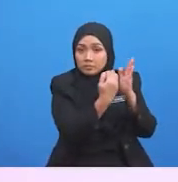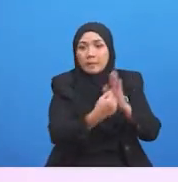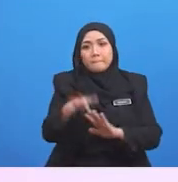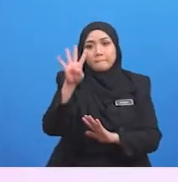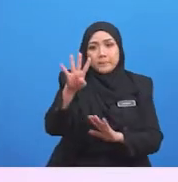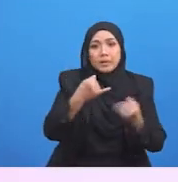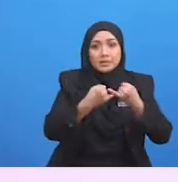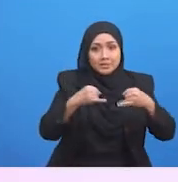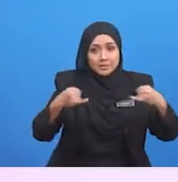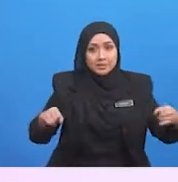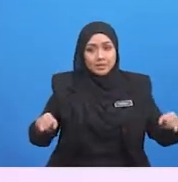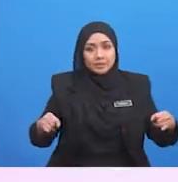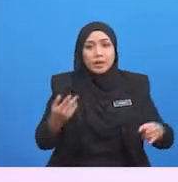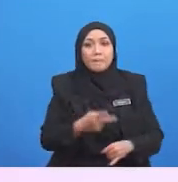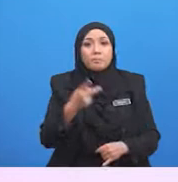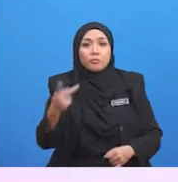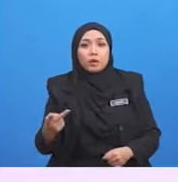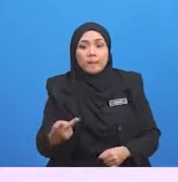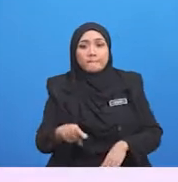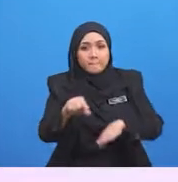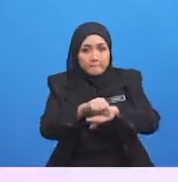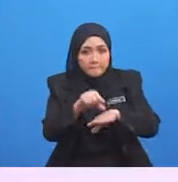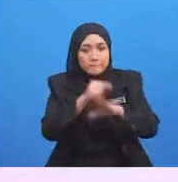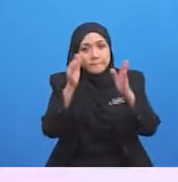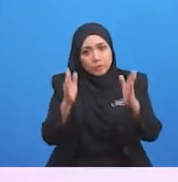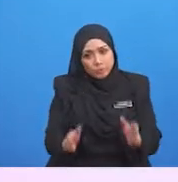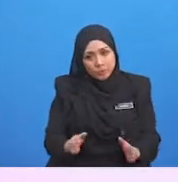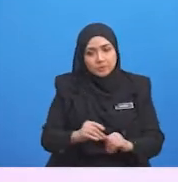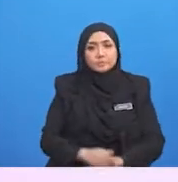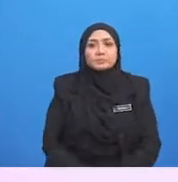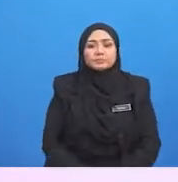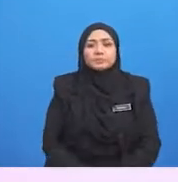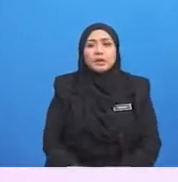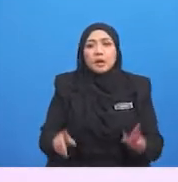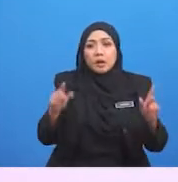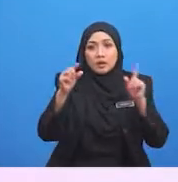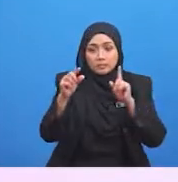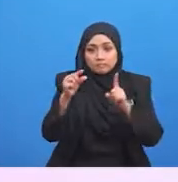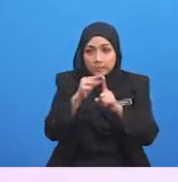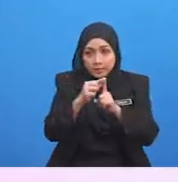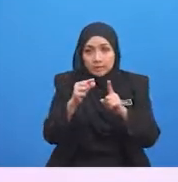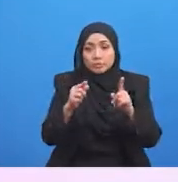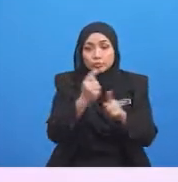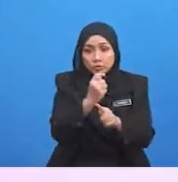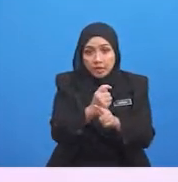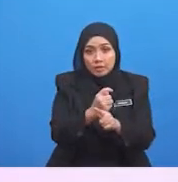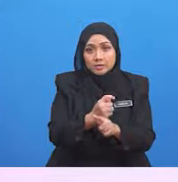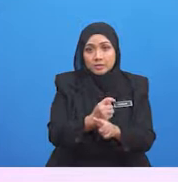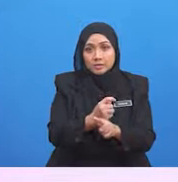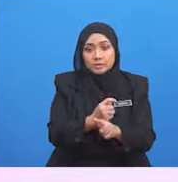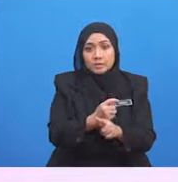4 jenis produk pengguna. Jadi, kata tugas untuk soalan ini adalah